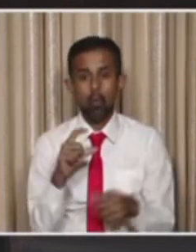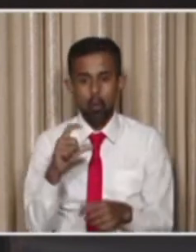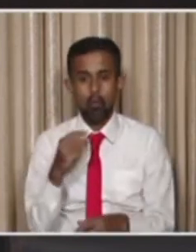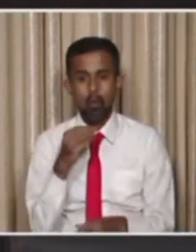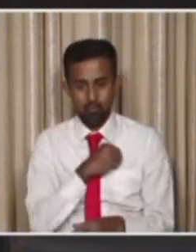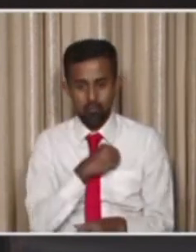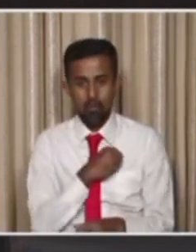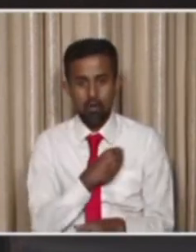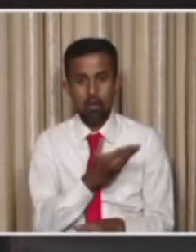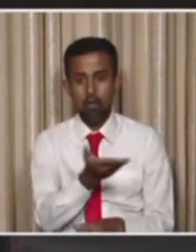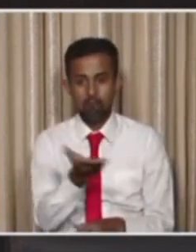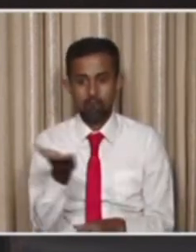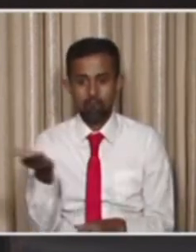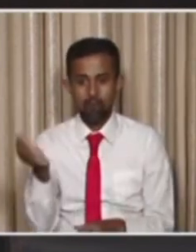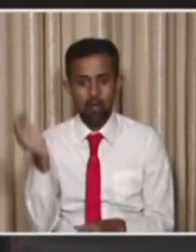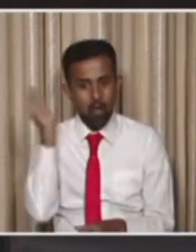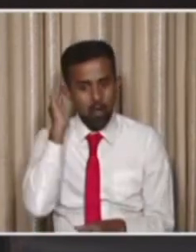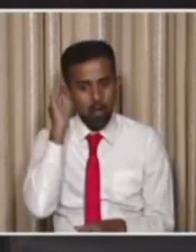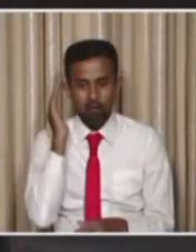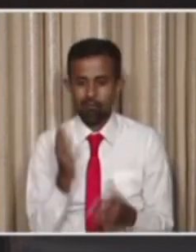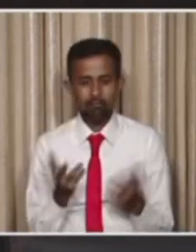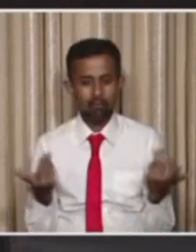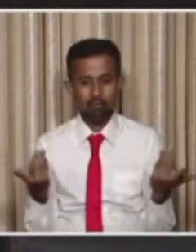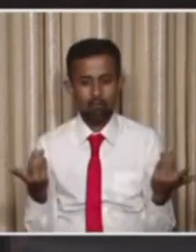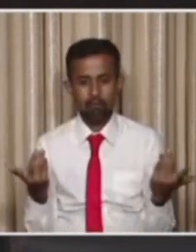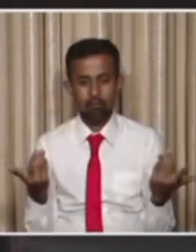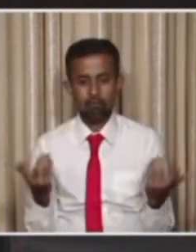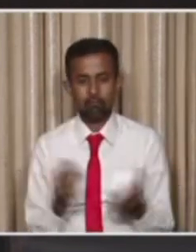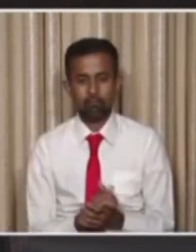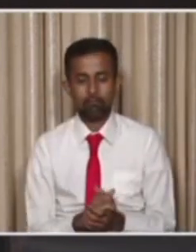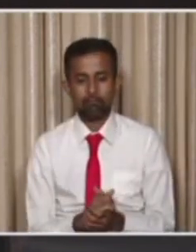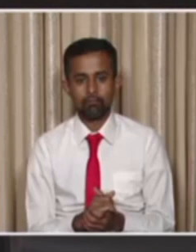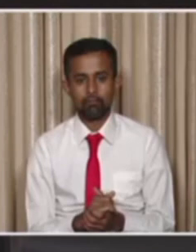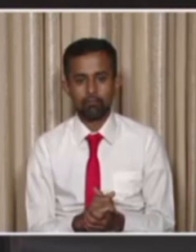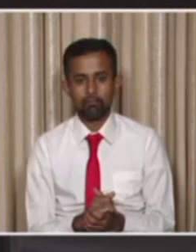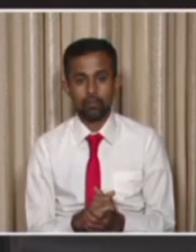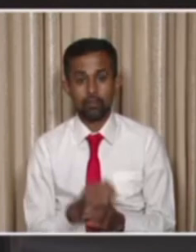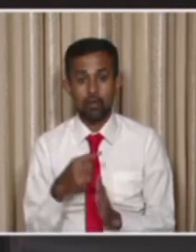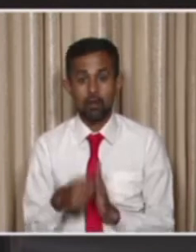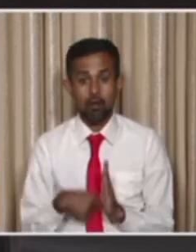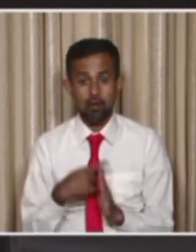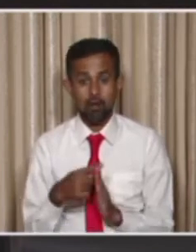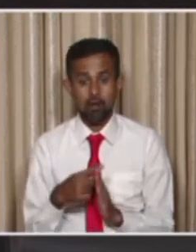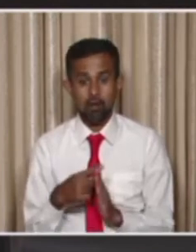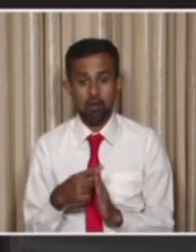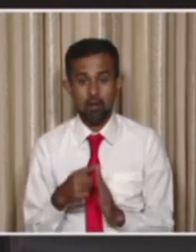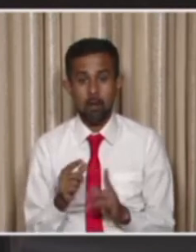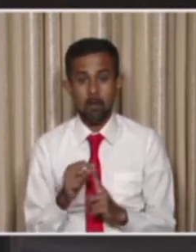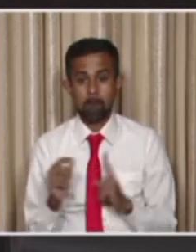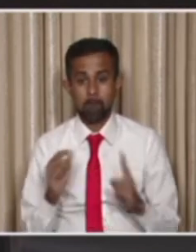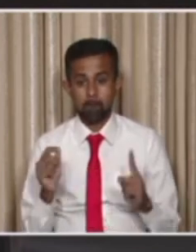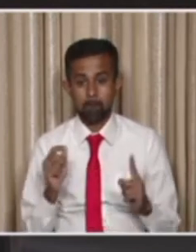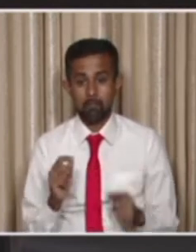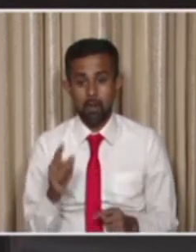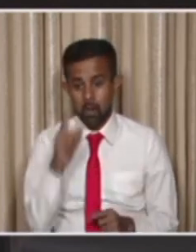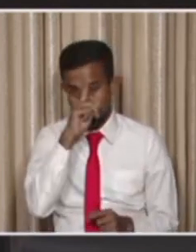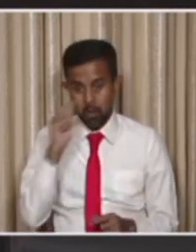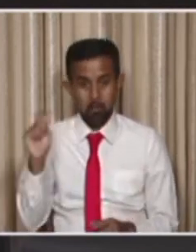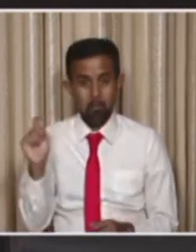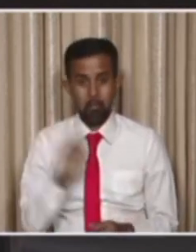කියලා අහන්න තියලා නැහැ කතානායකතුමනි. රටේ පාර්ලිමේන්තු වැටුප මං අරගෙන